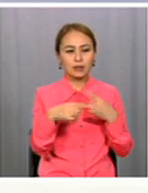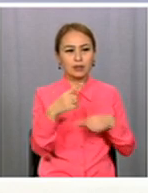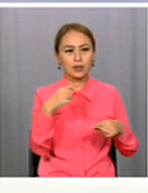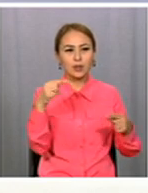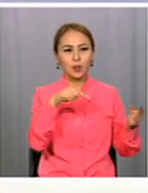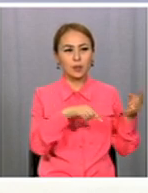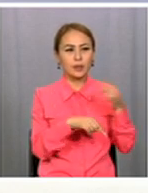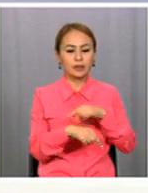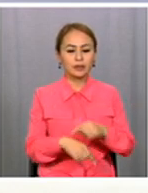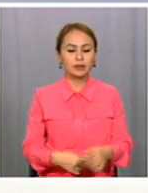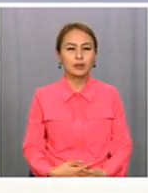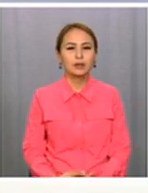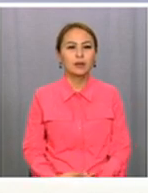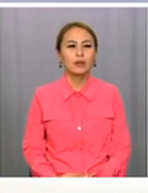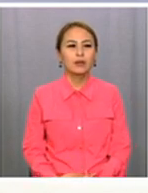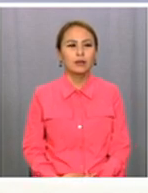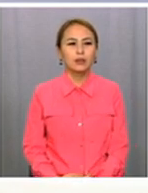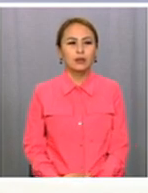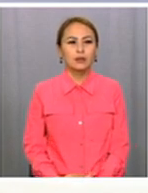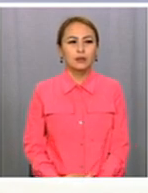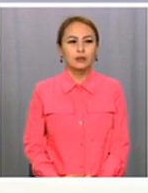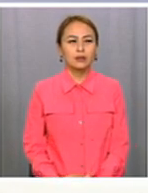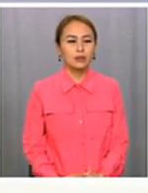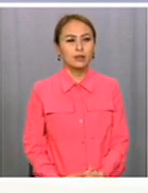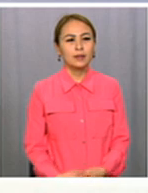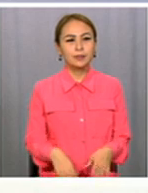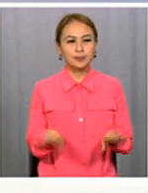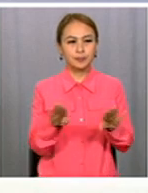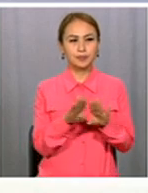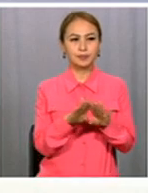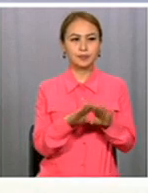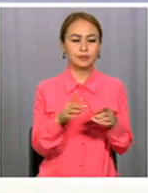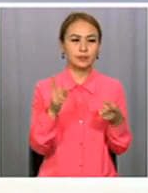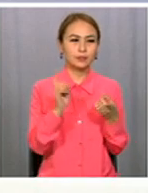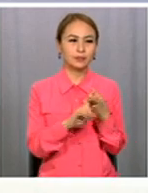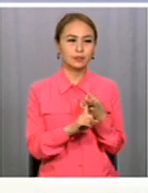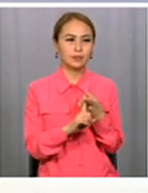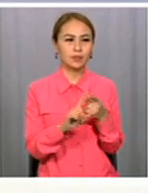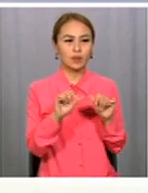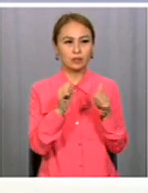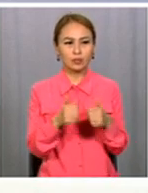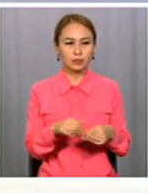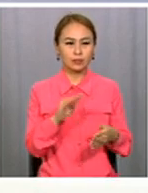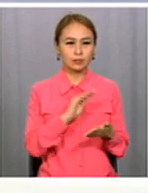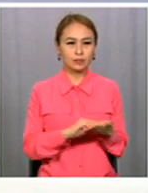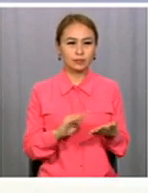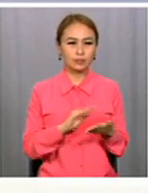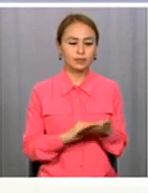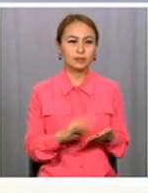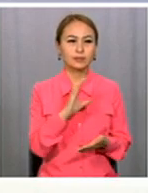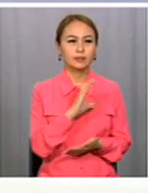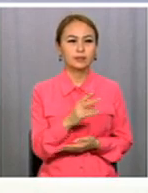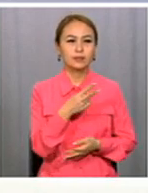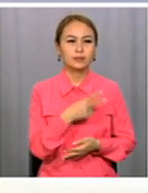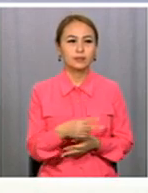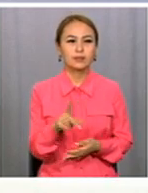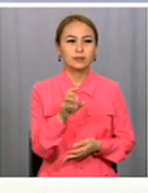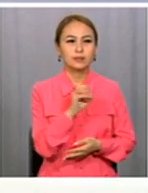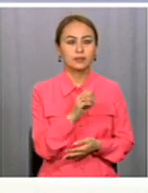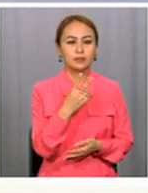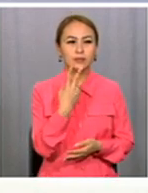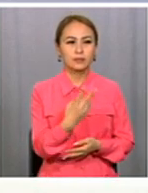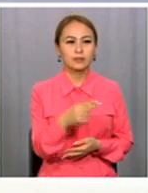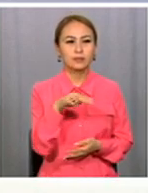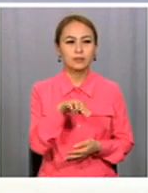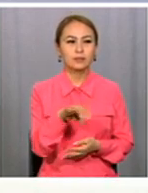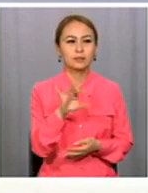арасындағы тәуелділікті формуламен беруіміз керек. Бұл жерде біз шеңбердің ұзындығының формуласын еске түсіреміз, яғни C тең 2 pi